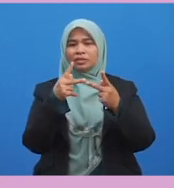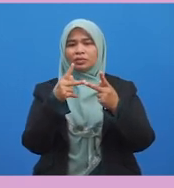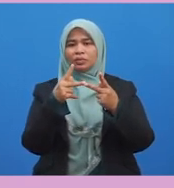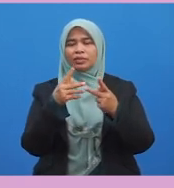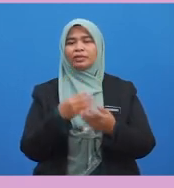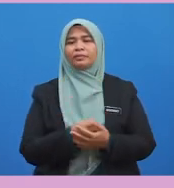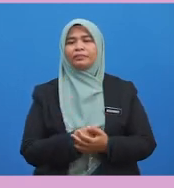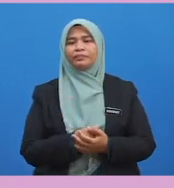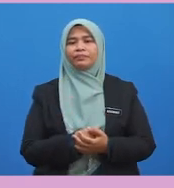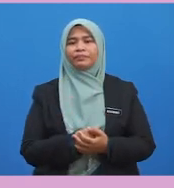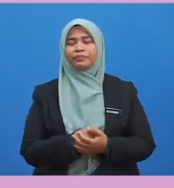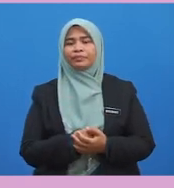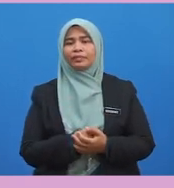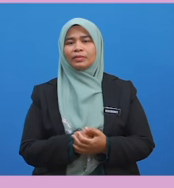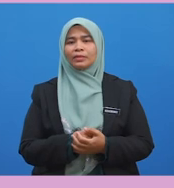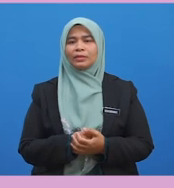keseluruhan lukisan.